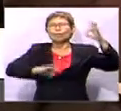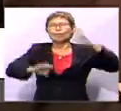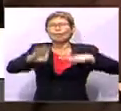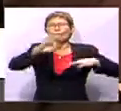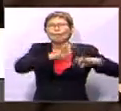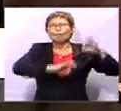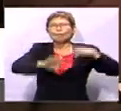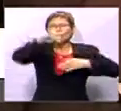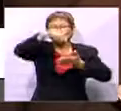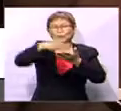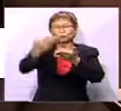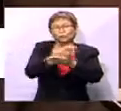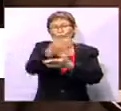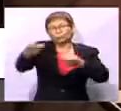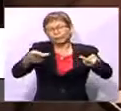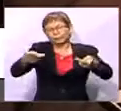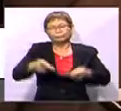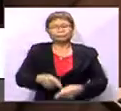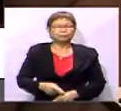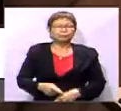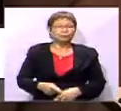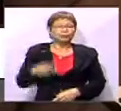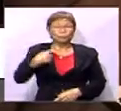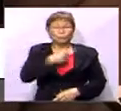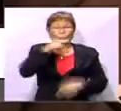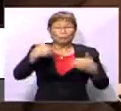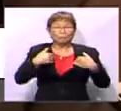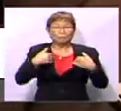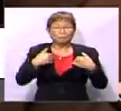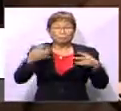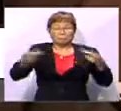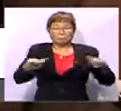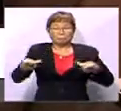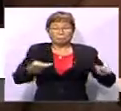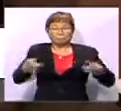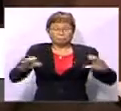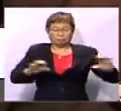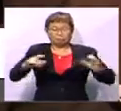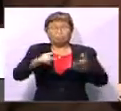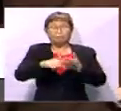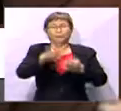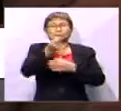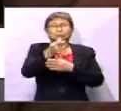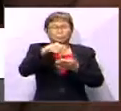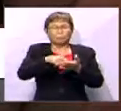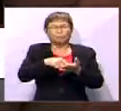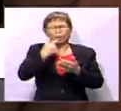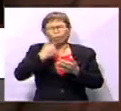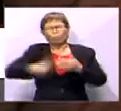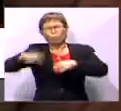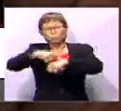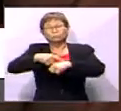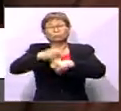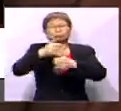ini Said earlier we have not had a car in this price band for very very long time So I think this is an